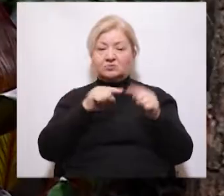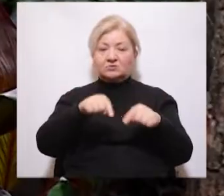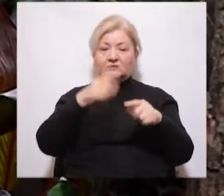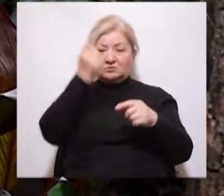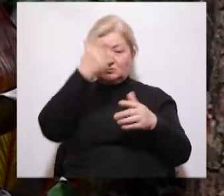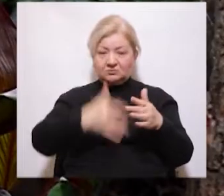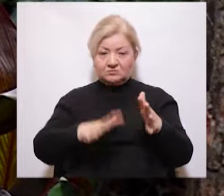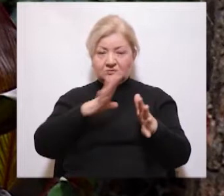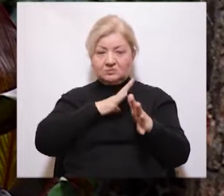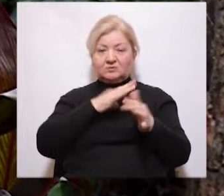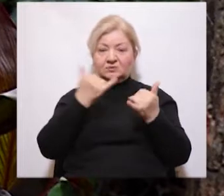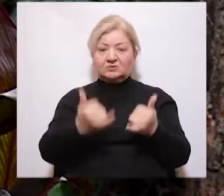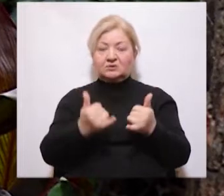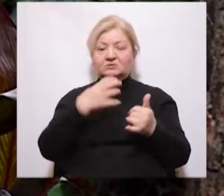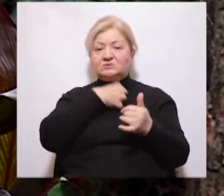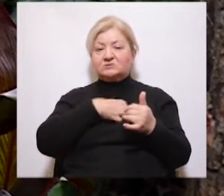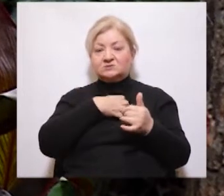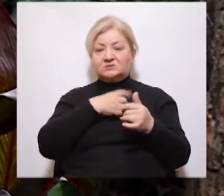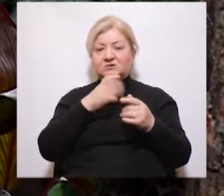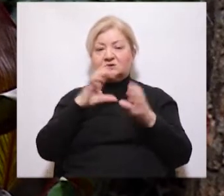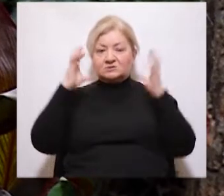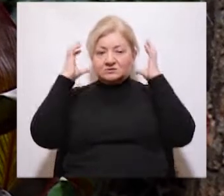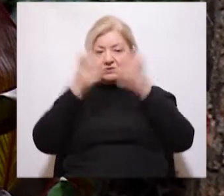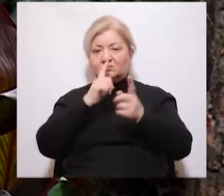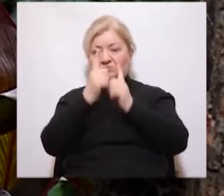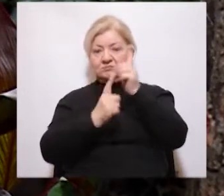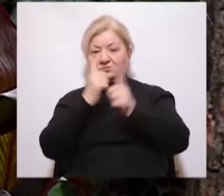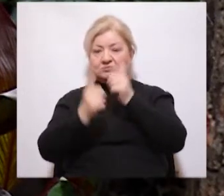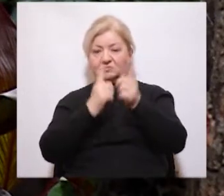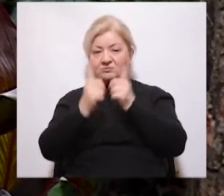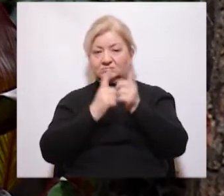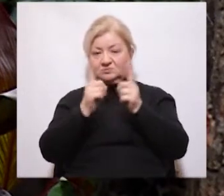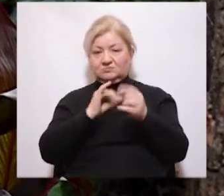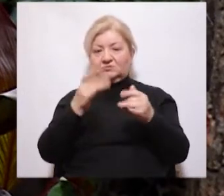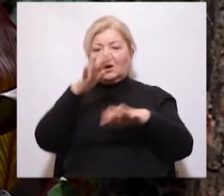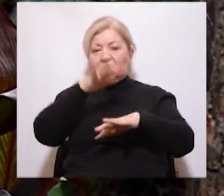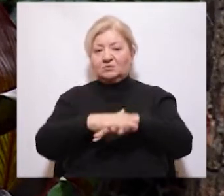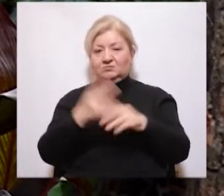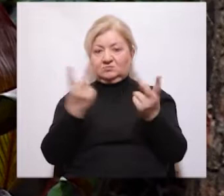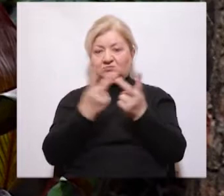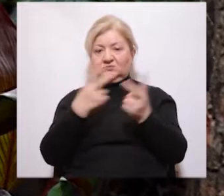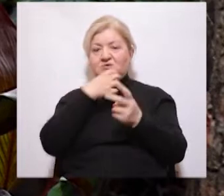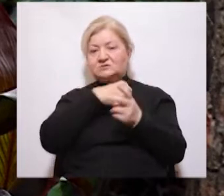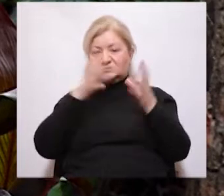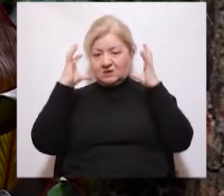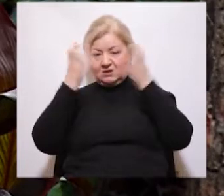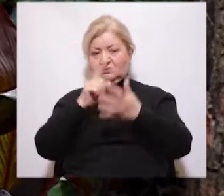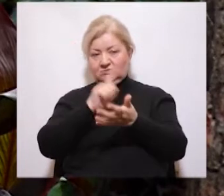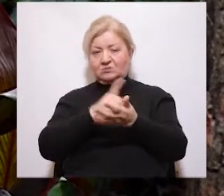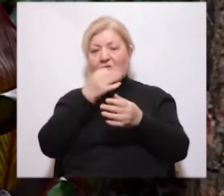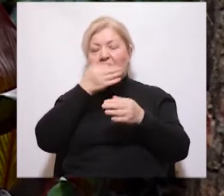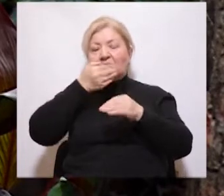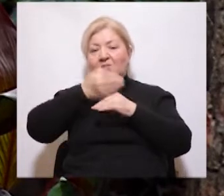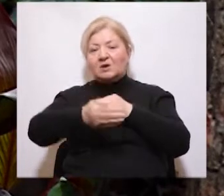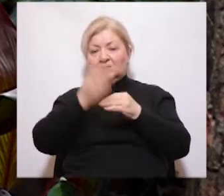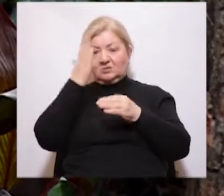თითოეული მათგანი, რომელიც ჩვენ ახლა ჩამოვთვალეთ, დღეს სერიოზულ მოდერნიზაციას, სერიოზულ კაპიტალ დაბანდებას მოითხოვს, რათა შემდგომში